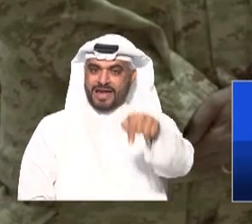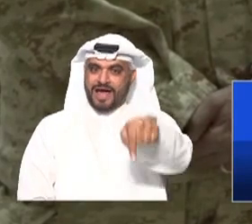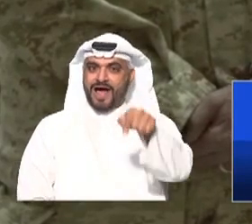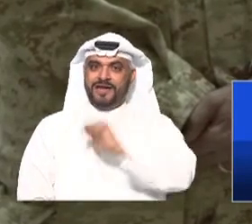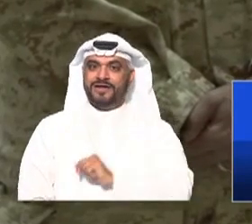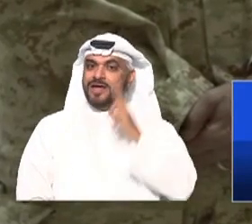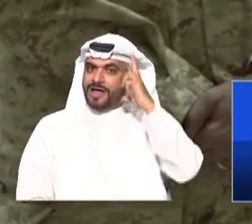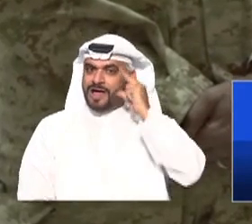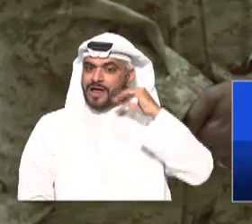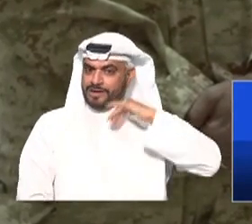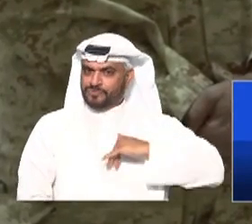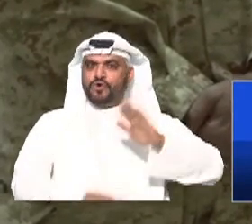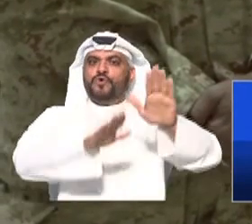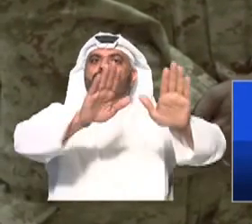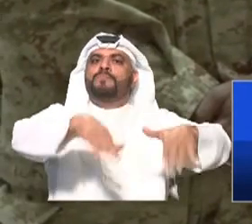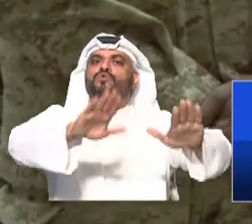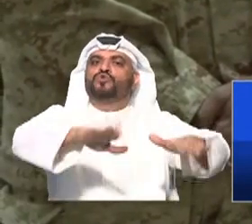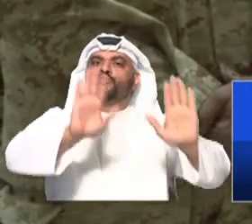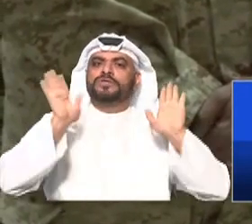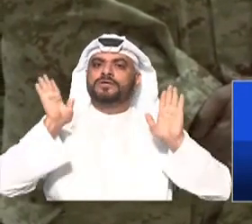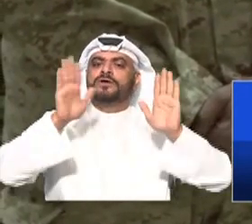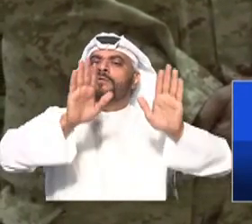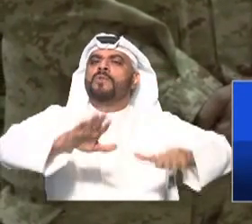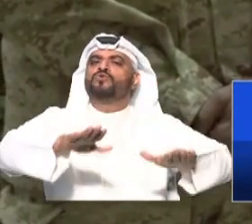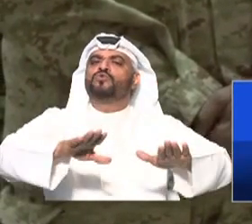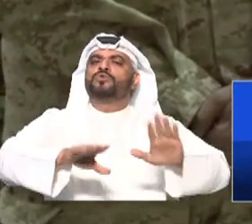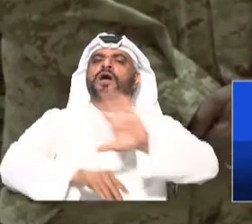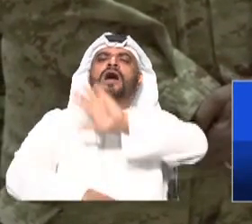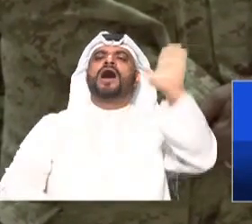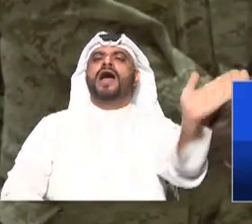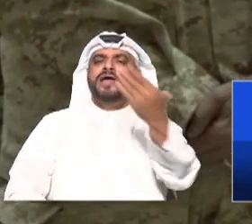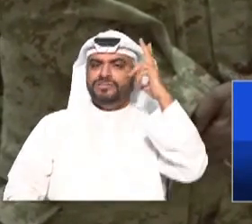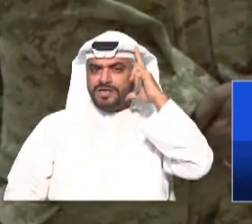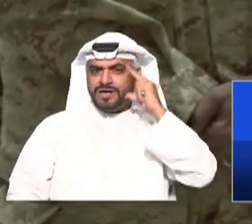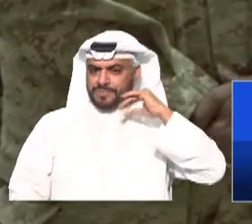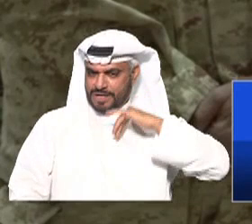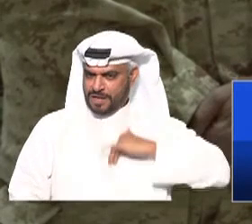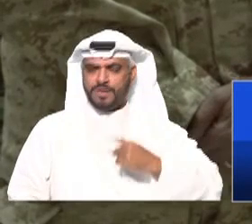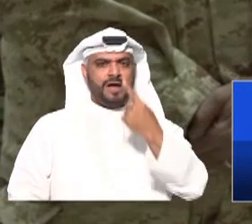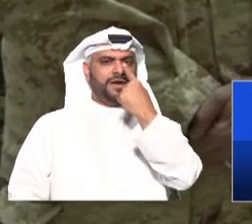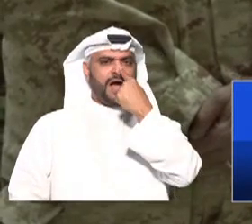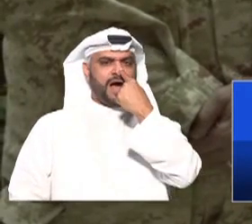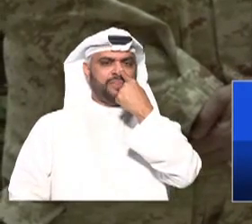اللي تبونه موجود، ماكو شيء راح يكون عائق